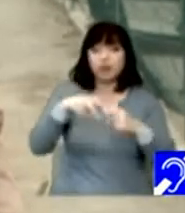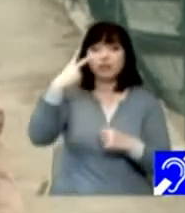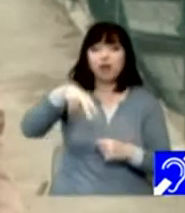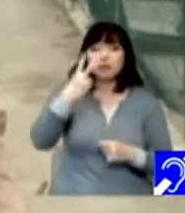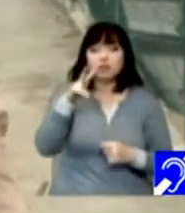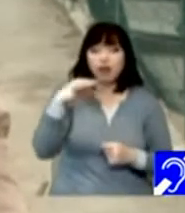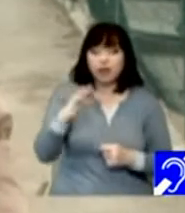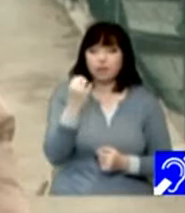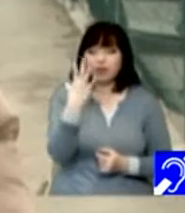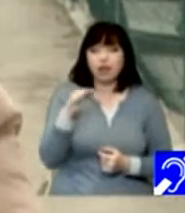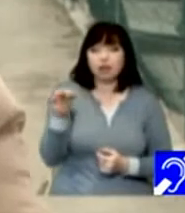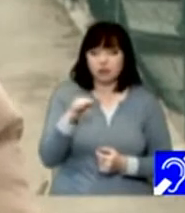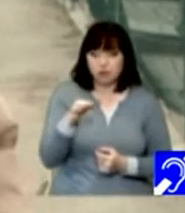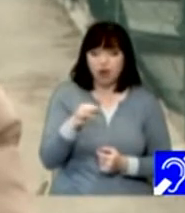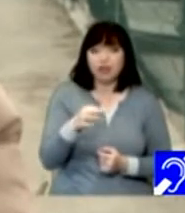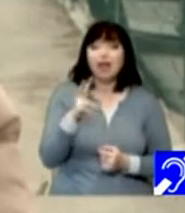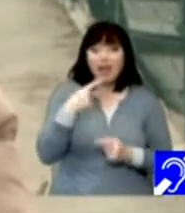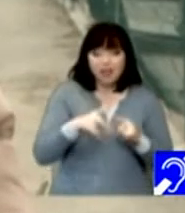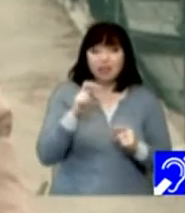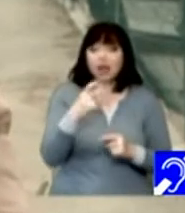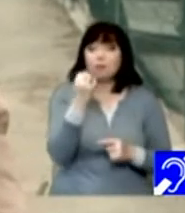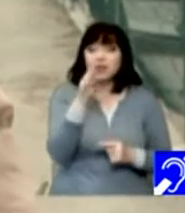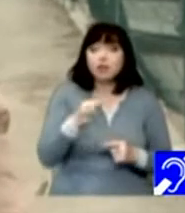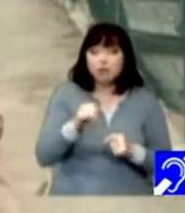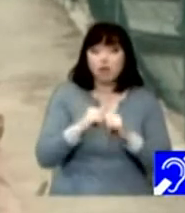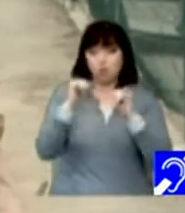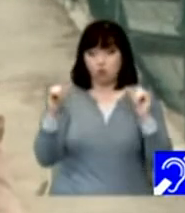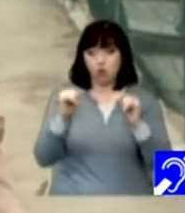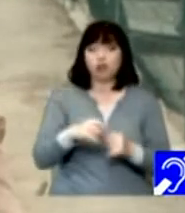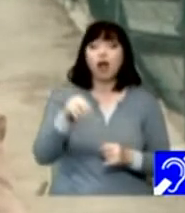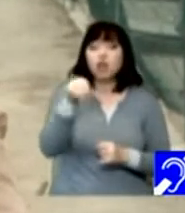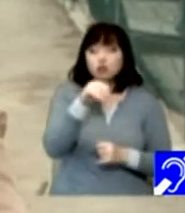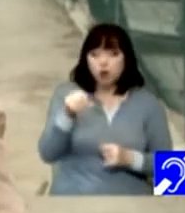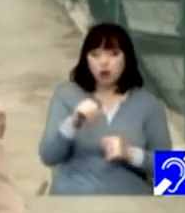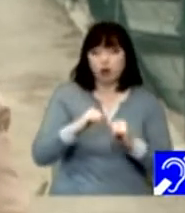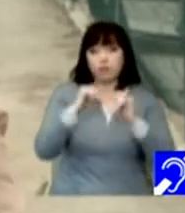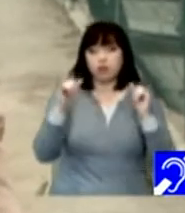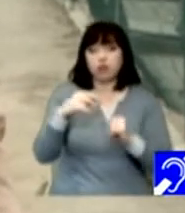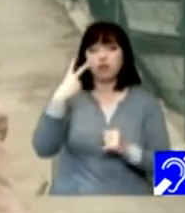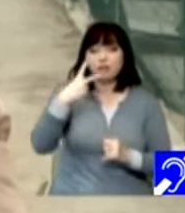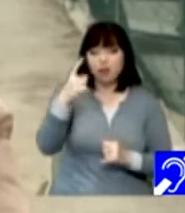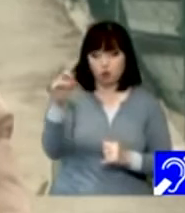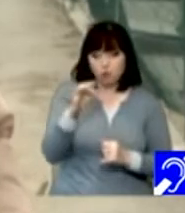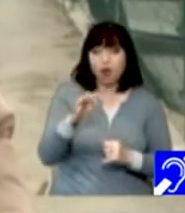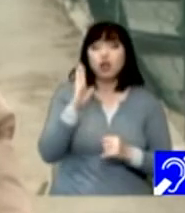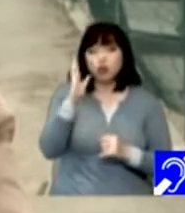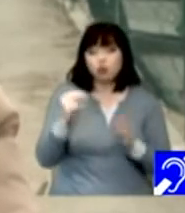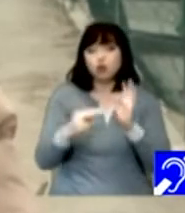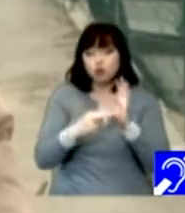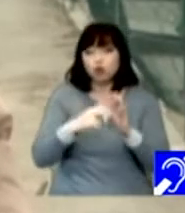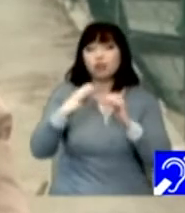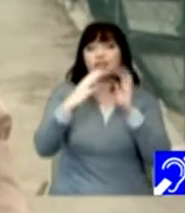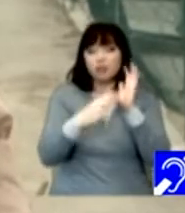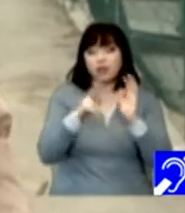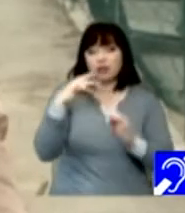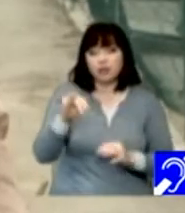22 de lei și 15 bani, cu 15 bani mai mult, iar un litru de motorină se va scumpi cu 21 de bani și va costa